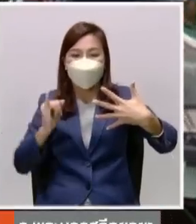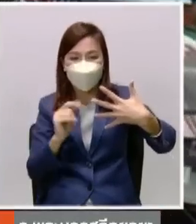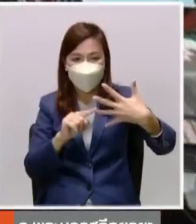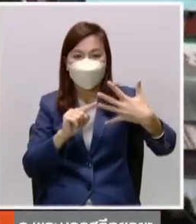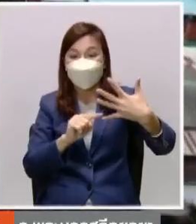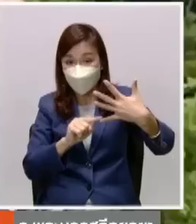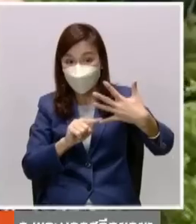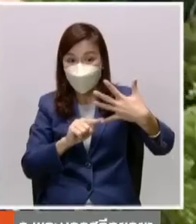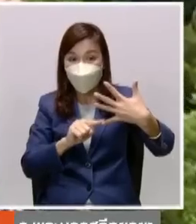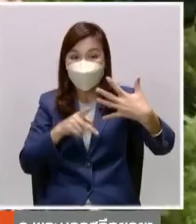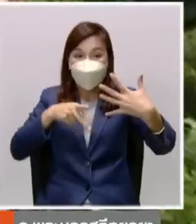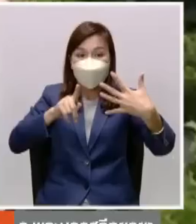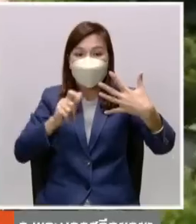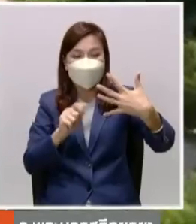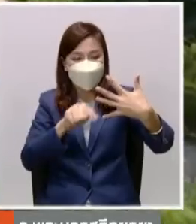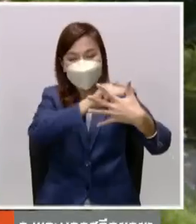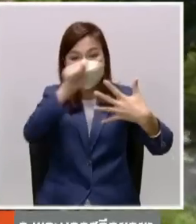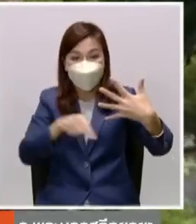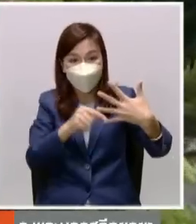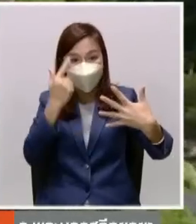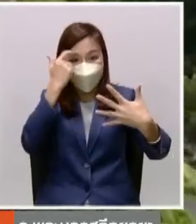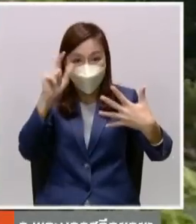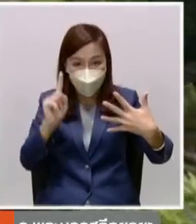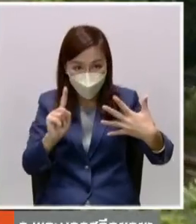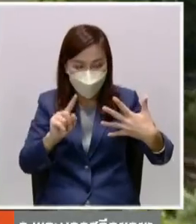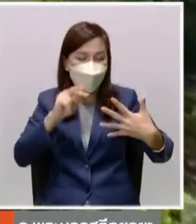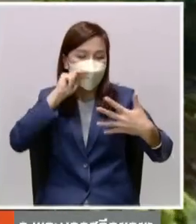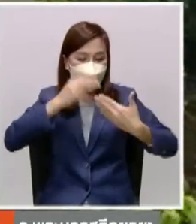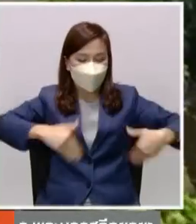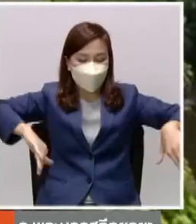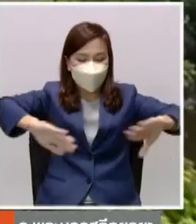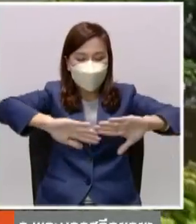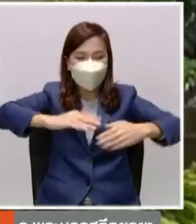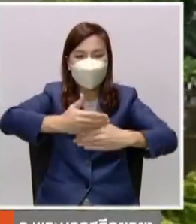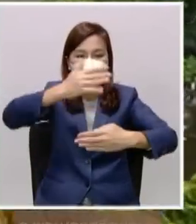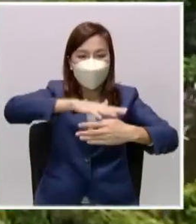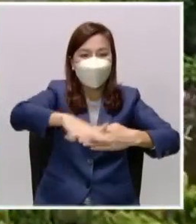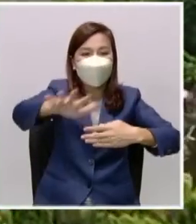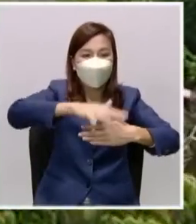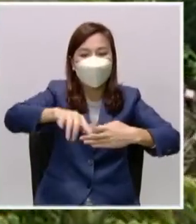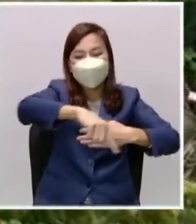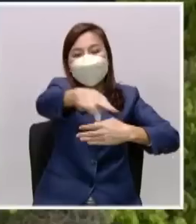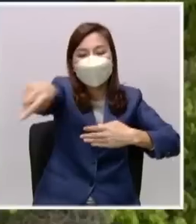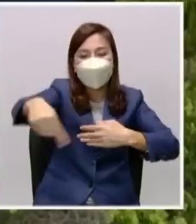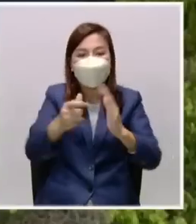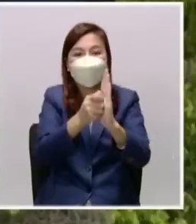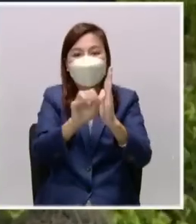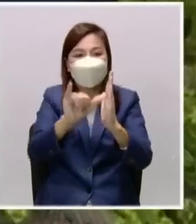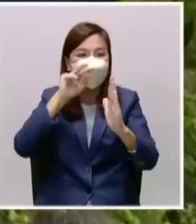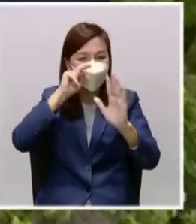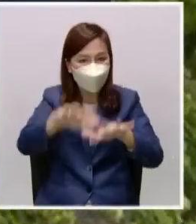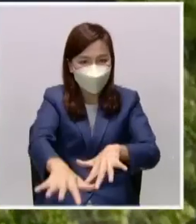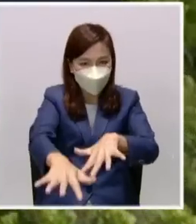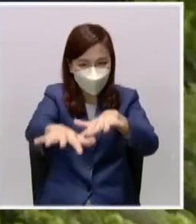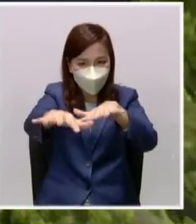ในพื้นที่ประกอบกับการระบายน้ำจากเขื่อนเจ้าพระยาทำให้ไม่สามารถระบายน้ำได้ส่งผลให้เกิดน้ำท่วมขังอย่างที่